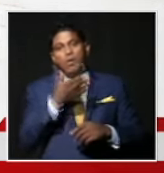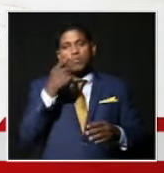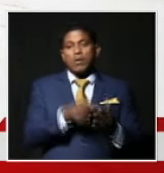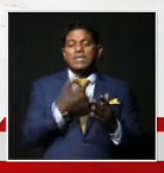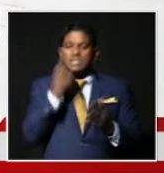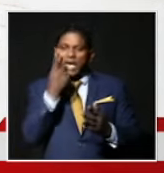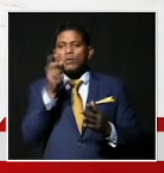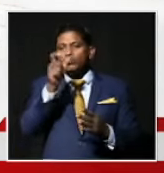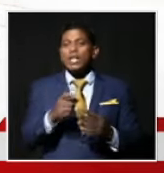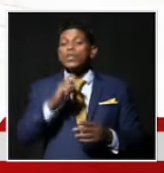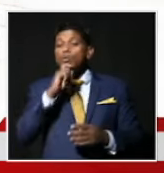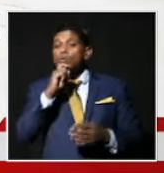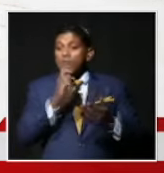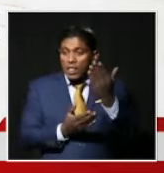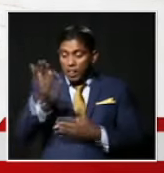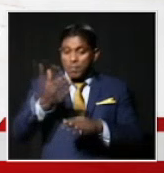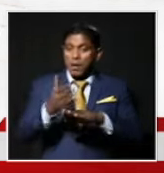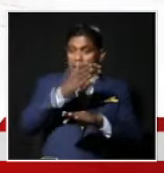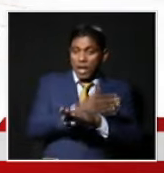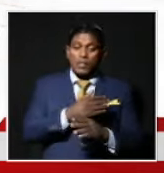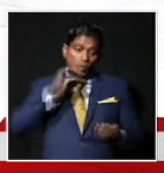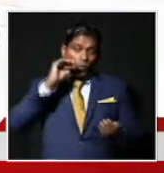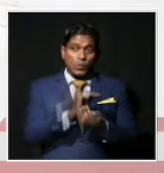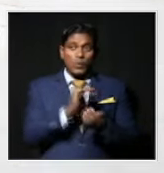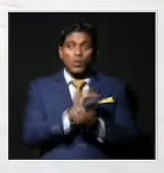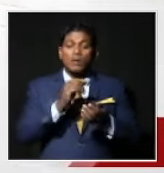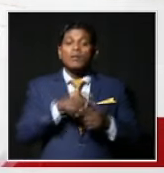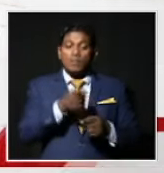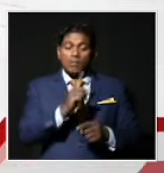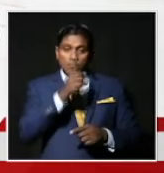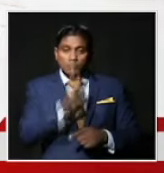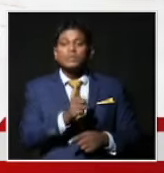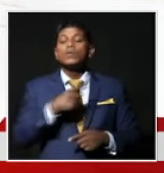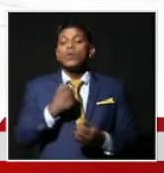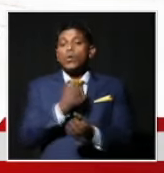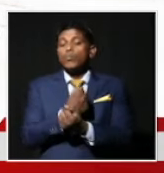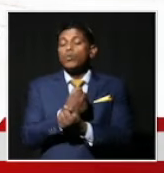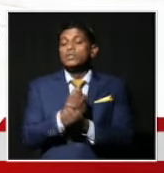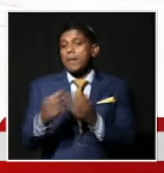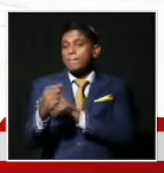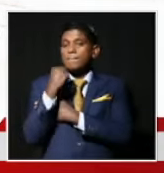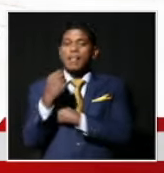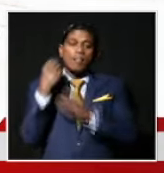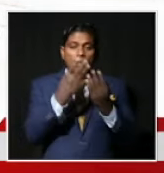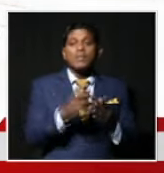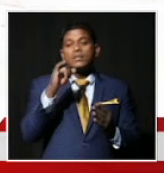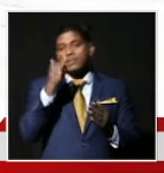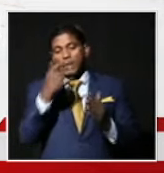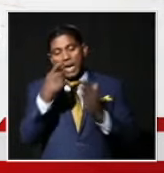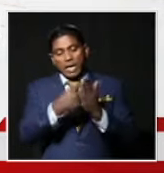සැකකරුවෙකු අධිකරණයට ඉදිරිපත් කිරීමට පෙර රඳවා ගැනීමේ නියෝග ලබා දීමට පොලිසියට බලතල ලබා දීම ඇතැම් වගන්ති වඩාත්